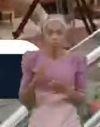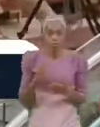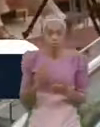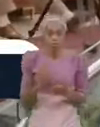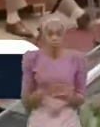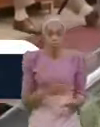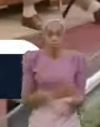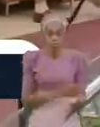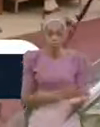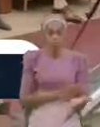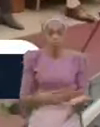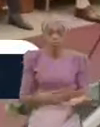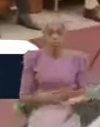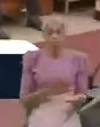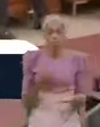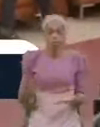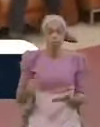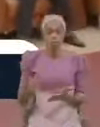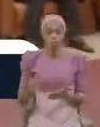dans